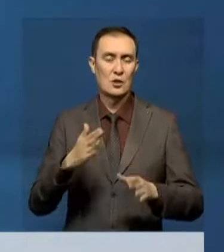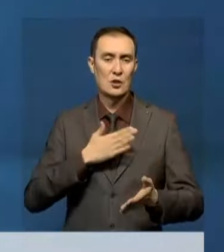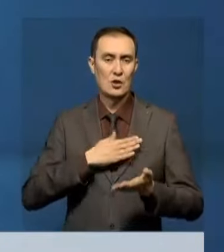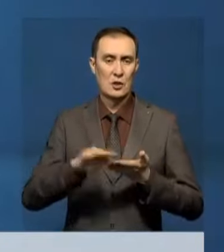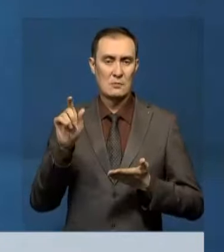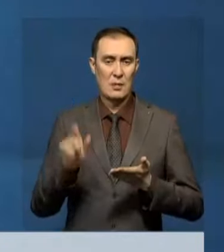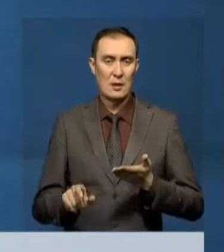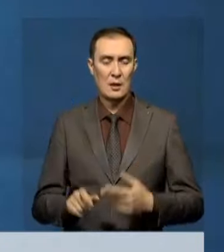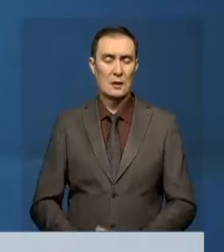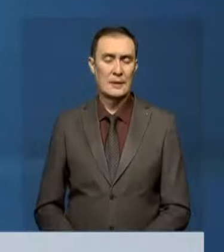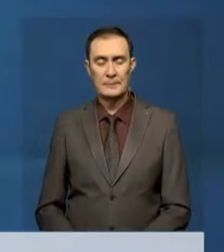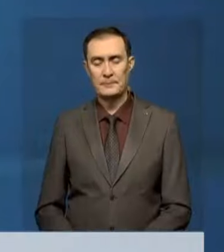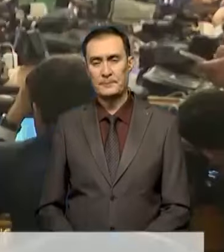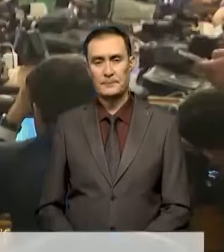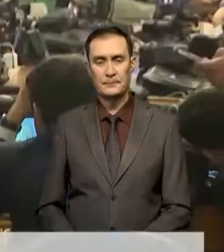Жанбатырова.